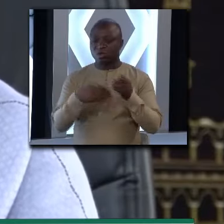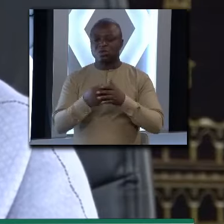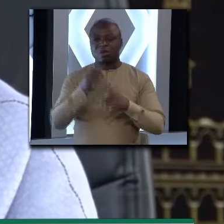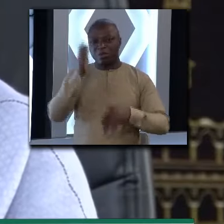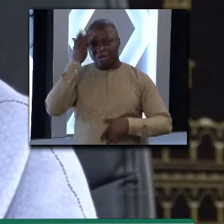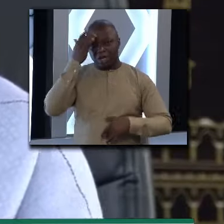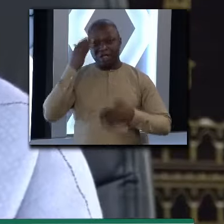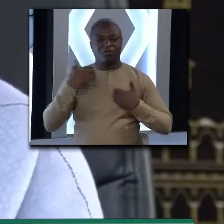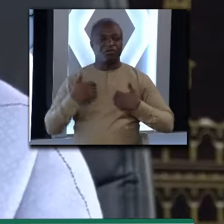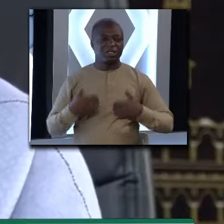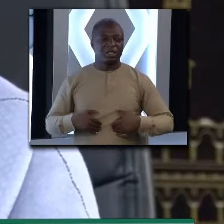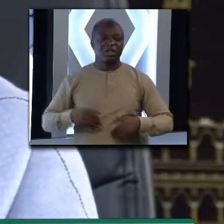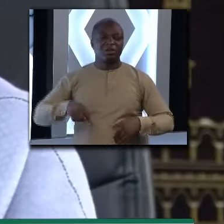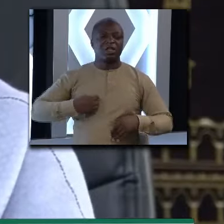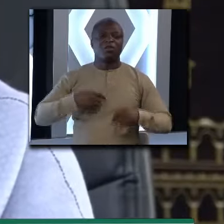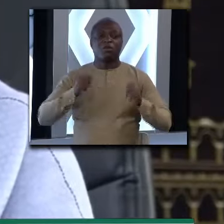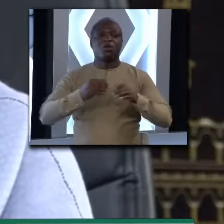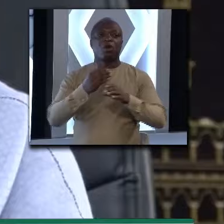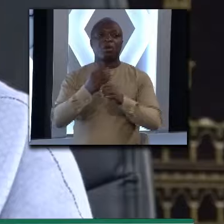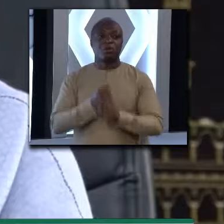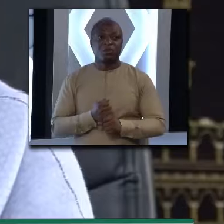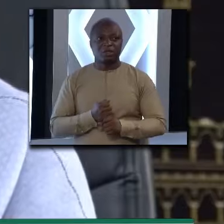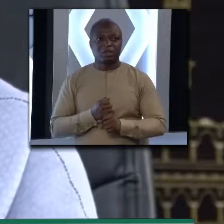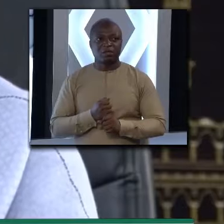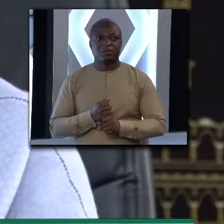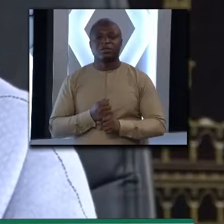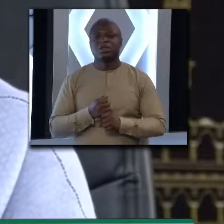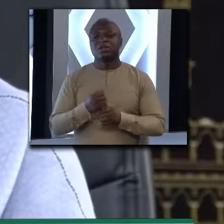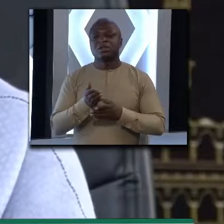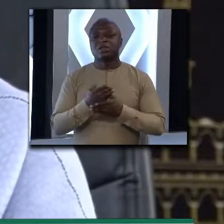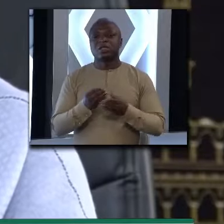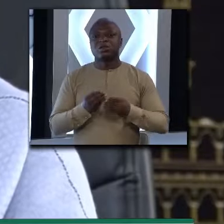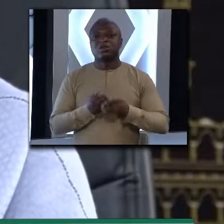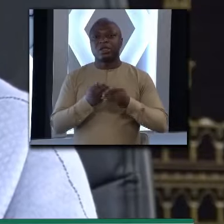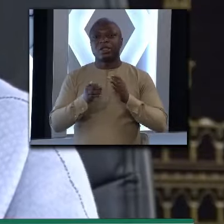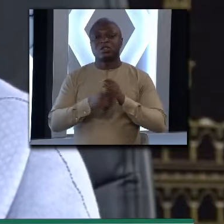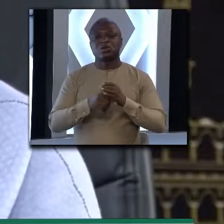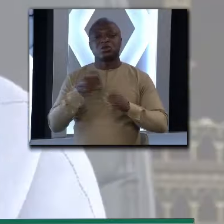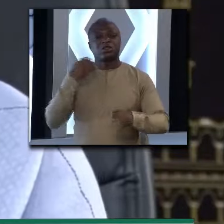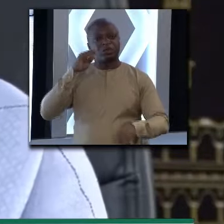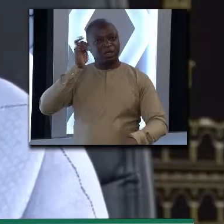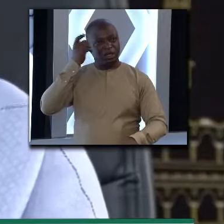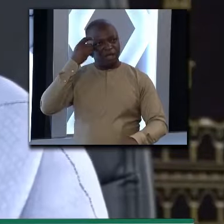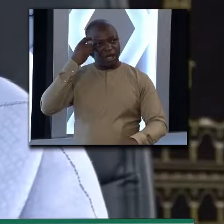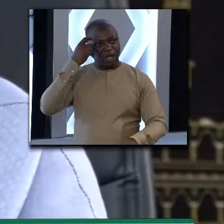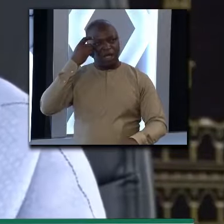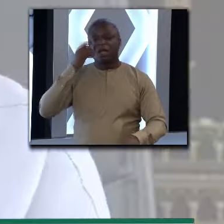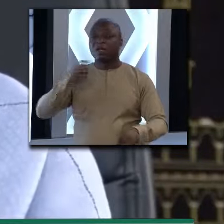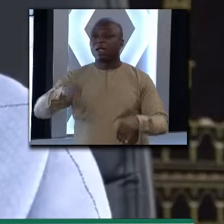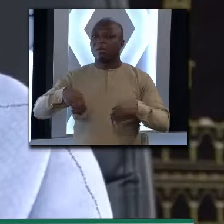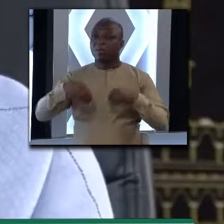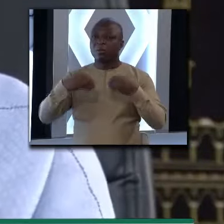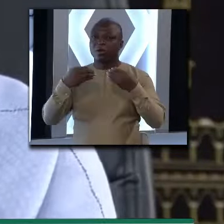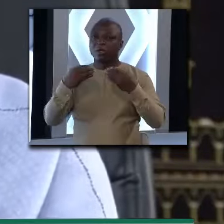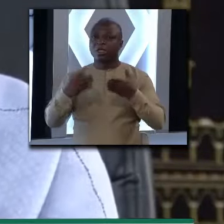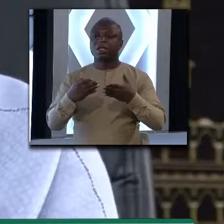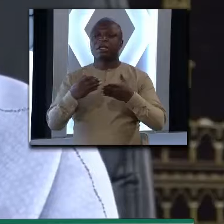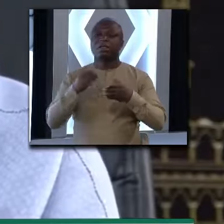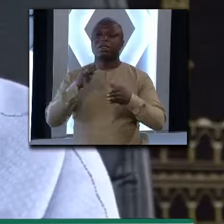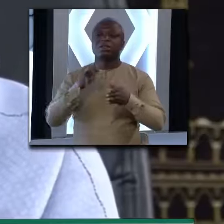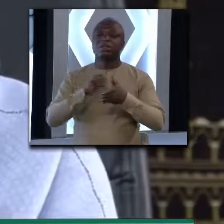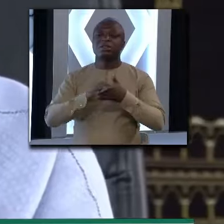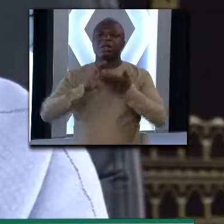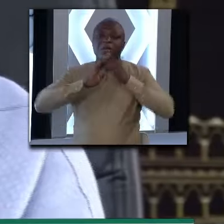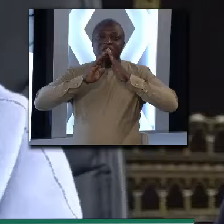malades, physiques, tout ça. Nous avons pu obtenir des orientations du chef de l'État d'apporter la